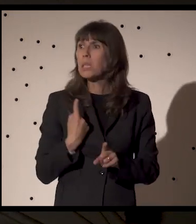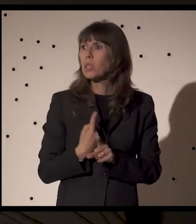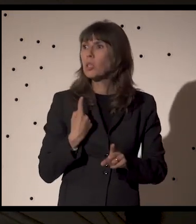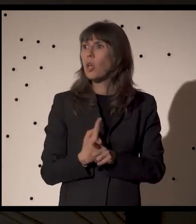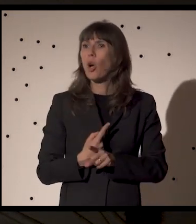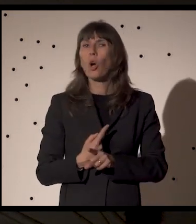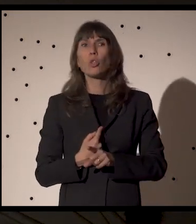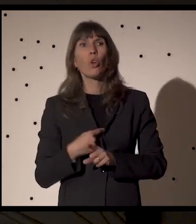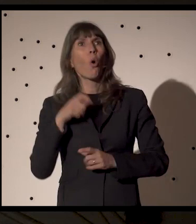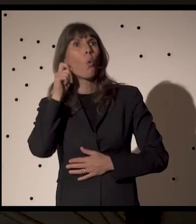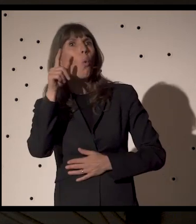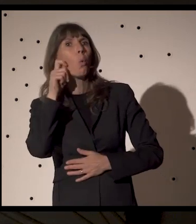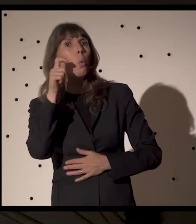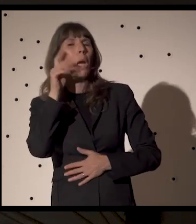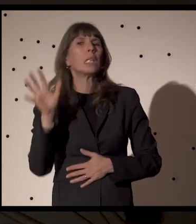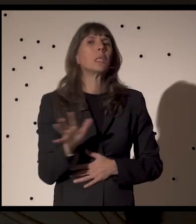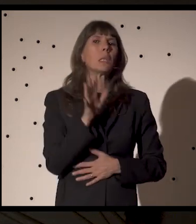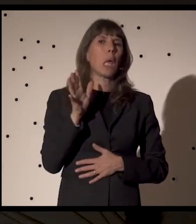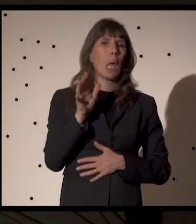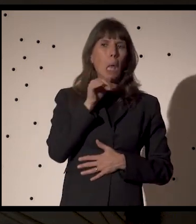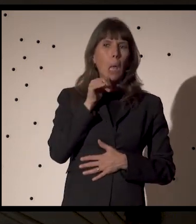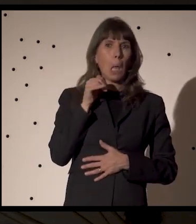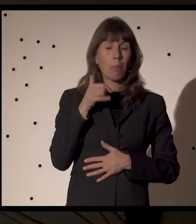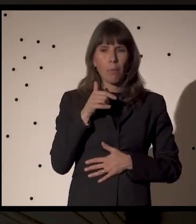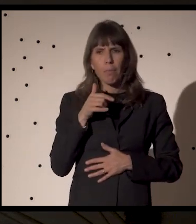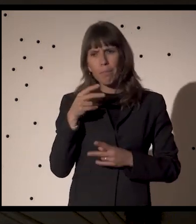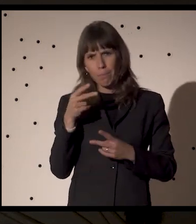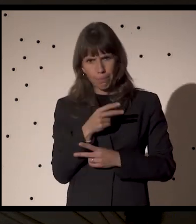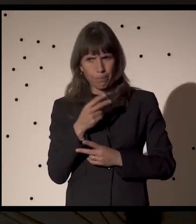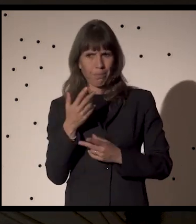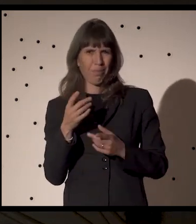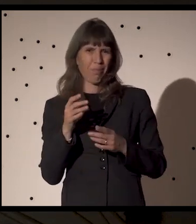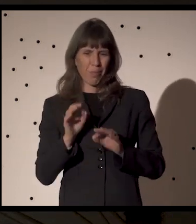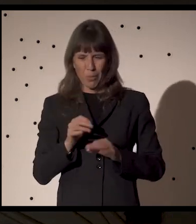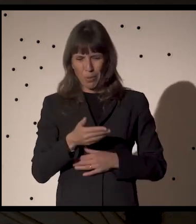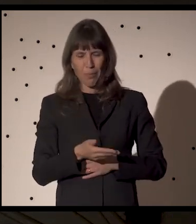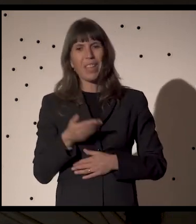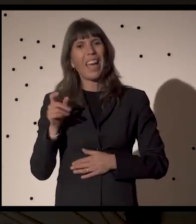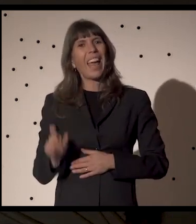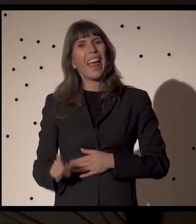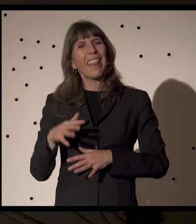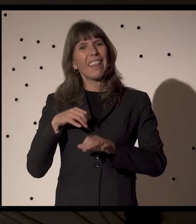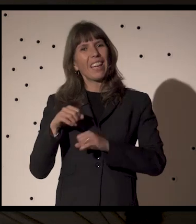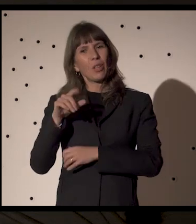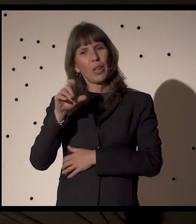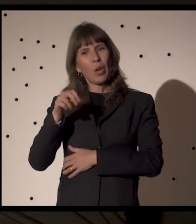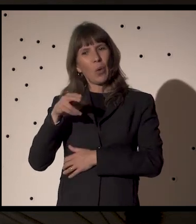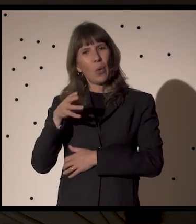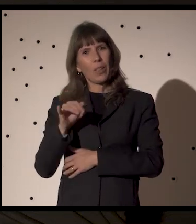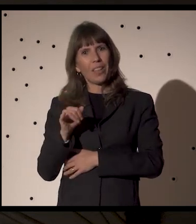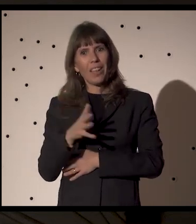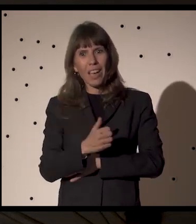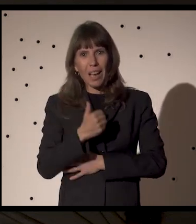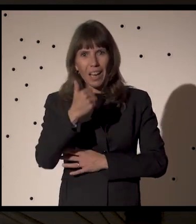e la stagione di quest'anno di cui molto meglio di me evidentemente potrà parlarvi adesso il direttore Longhi è ancora